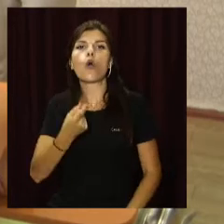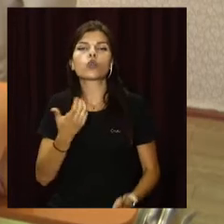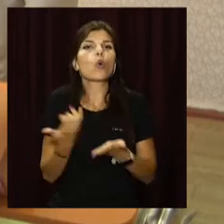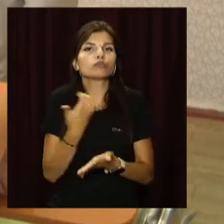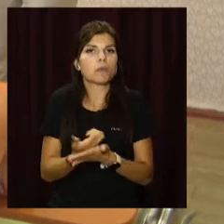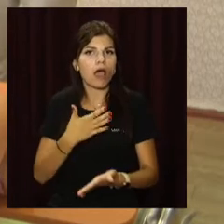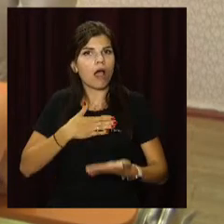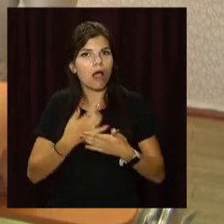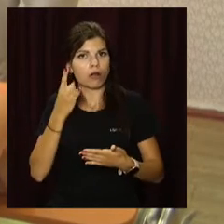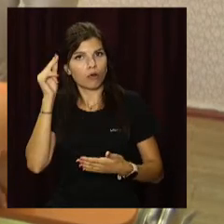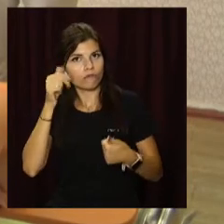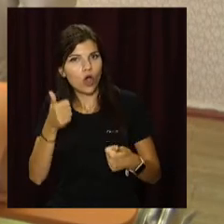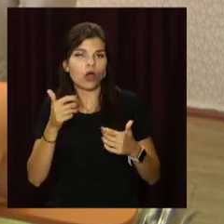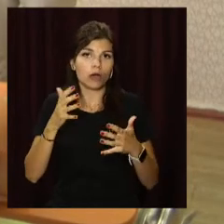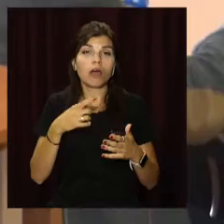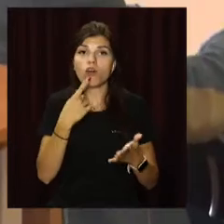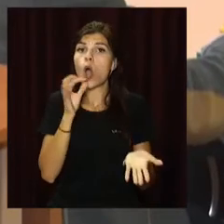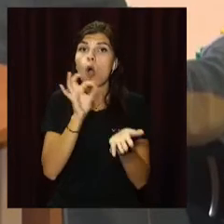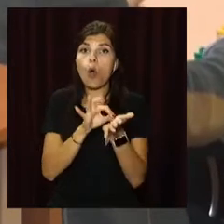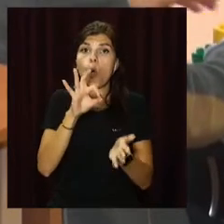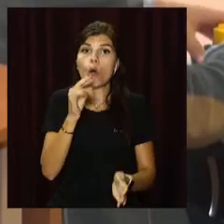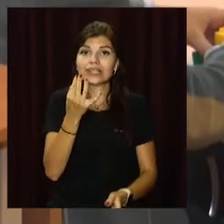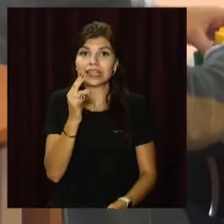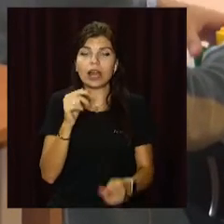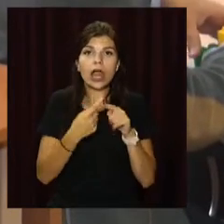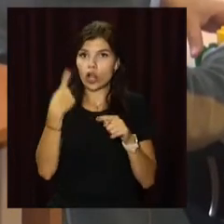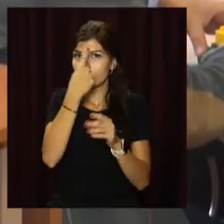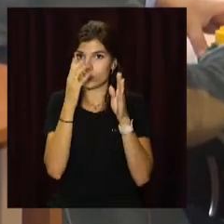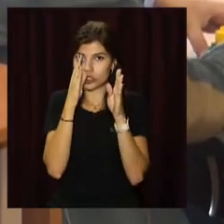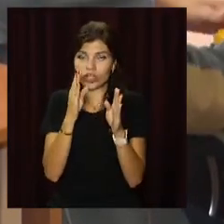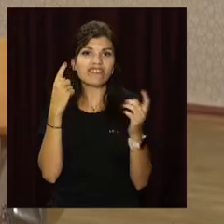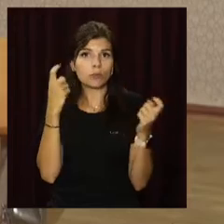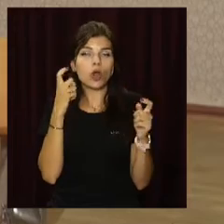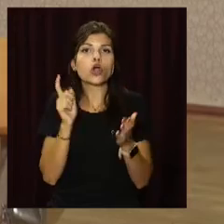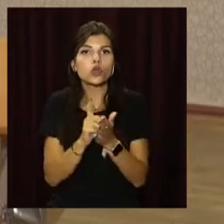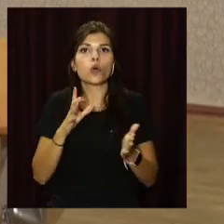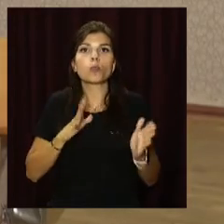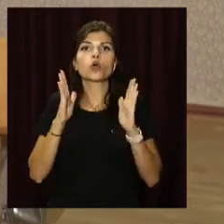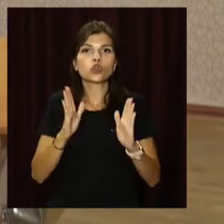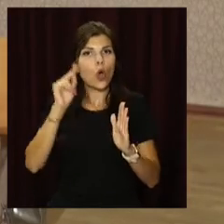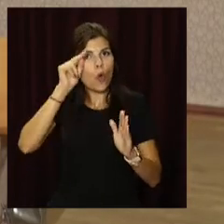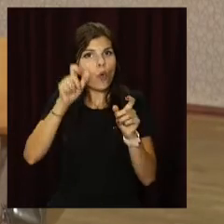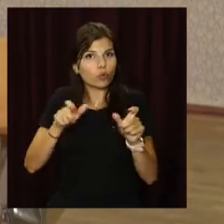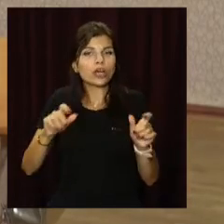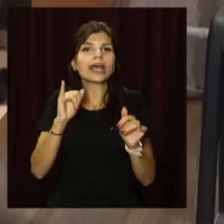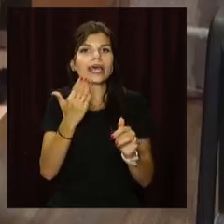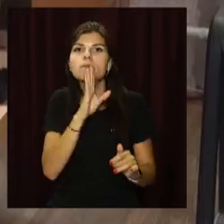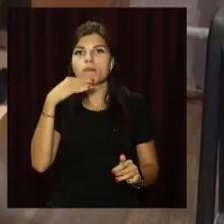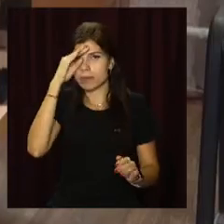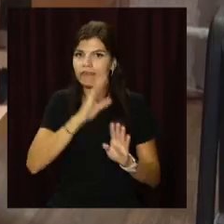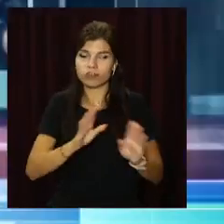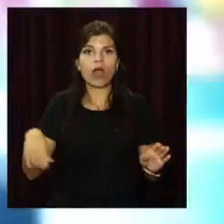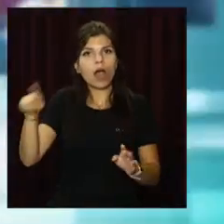у міністерстві наголошують, оцінка – конфіденційна інформація і вона має бути доступна тільки учням та їхнім батькам.